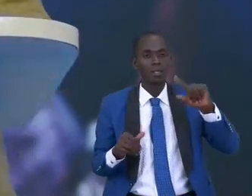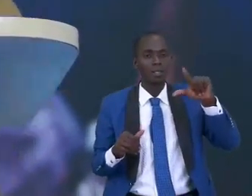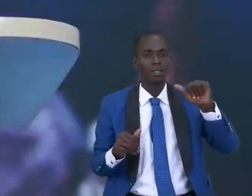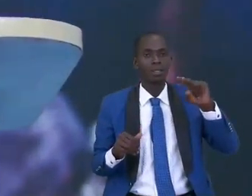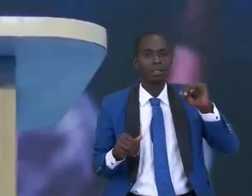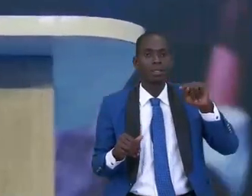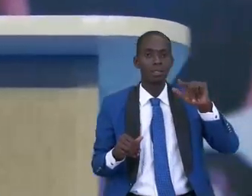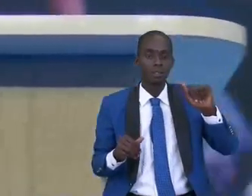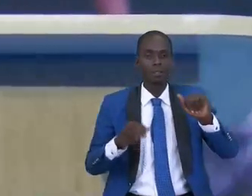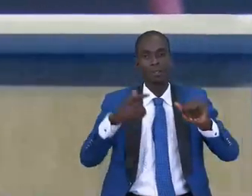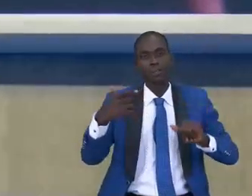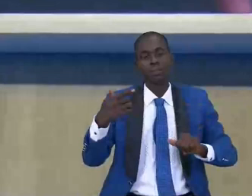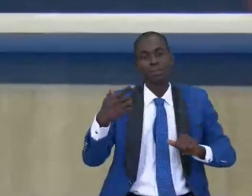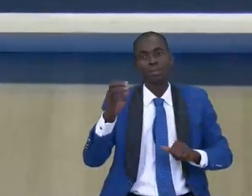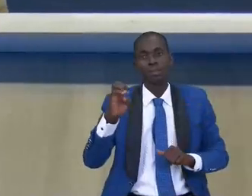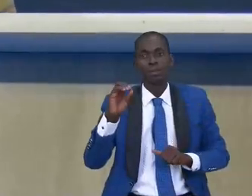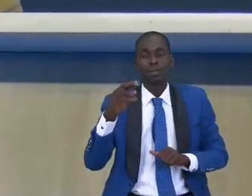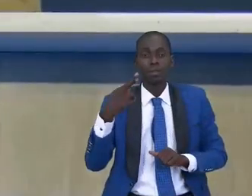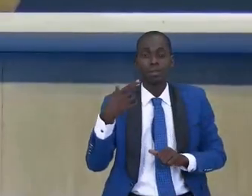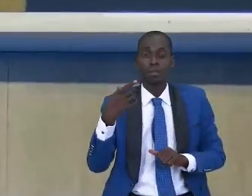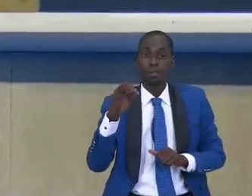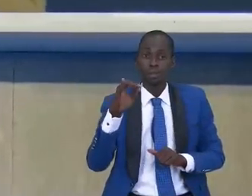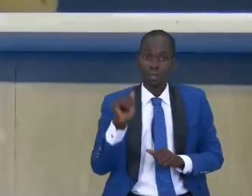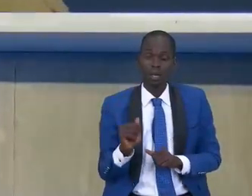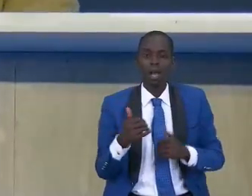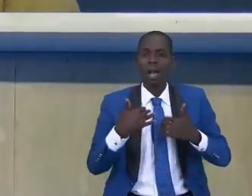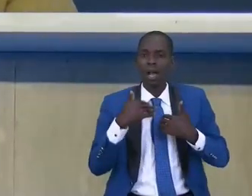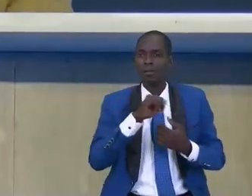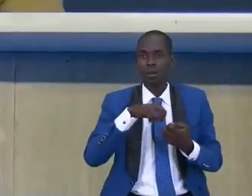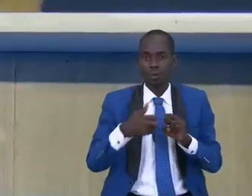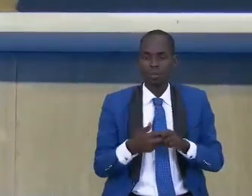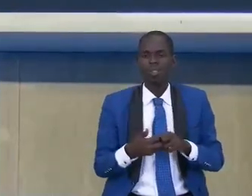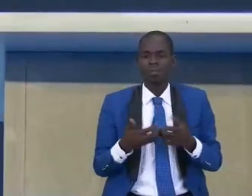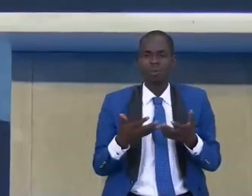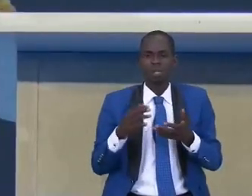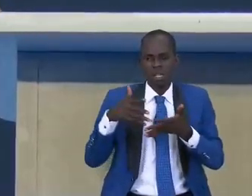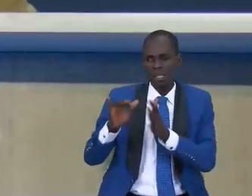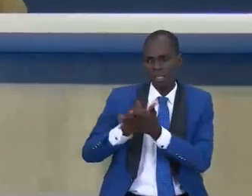à Géorgie là-bas, aux États-Unis. C'est un médecin. Il avait un problème.